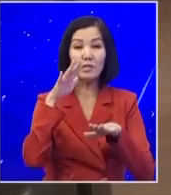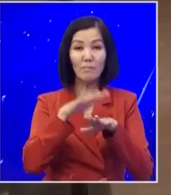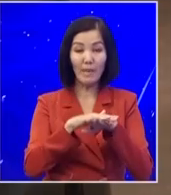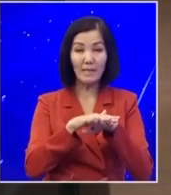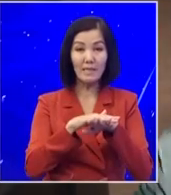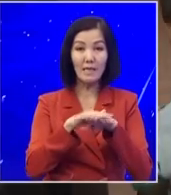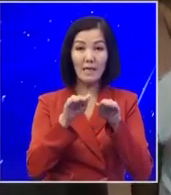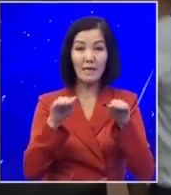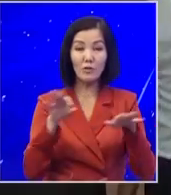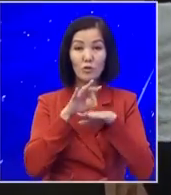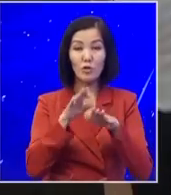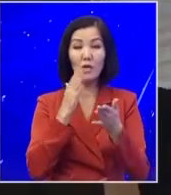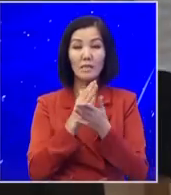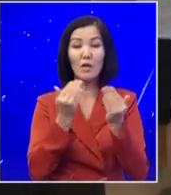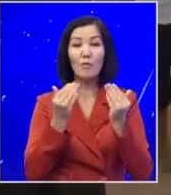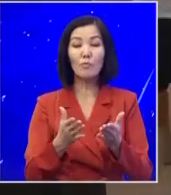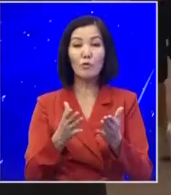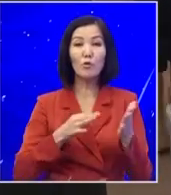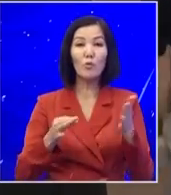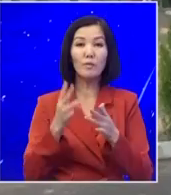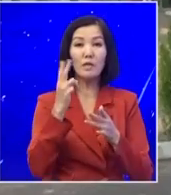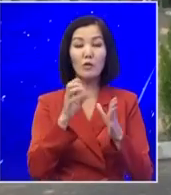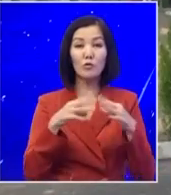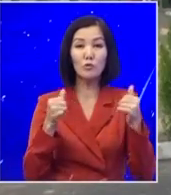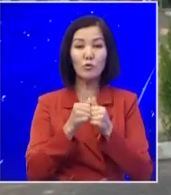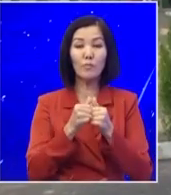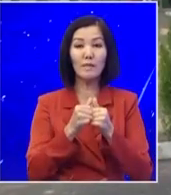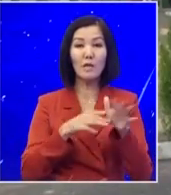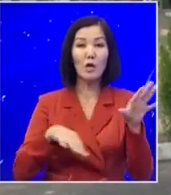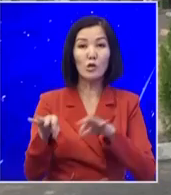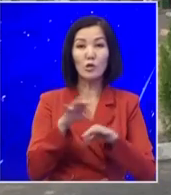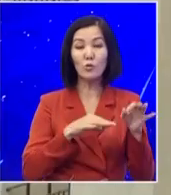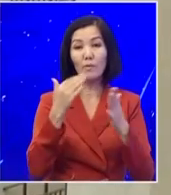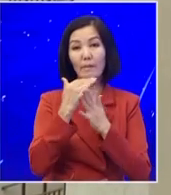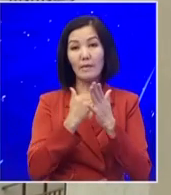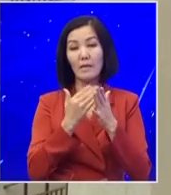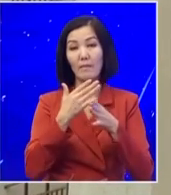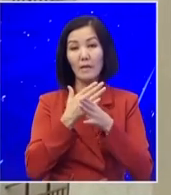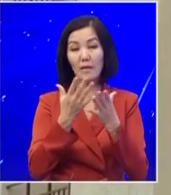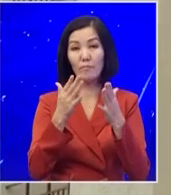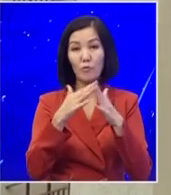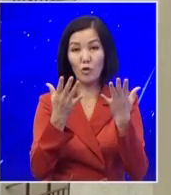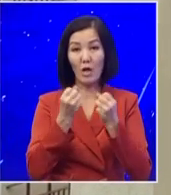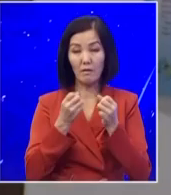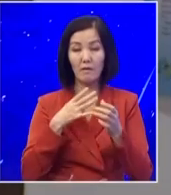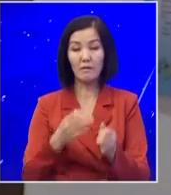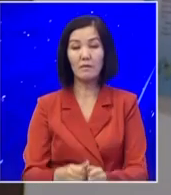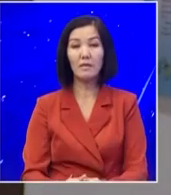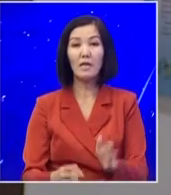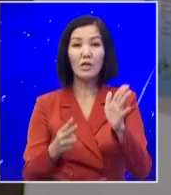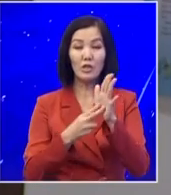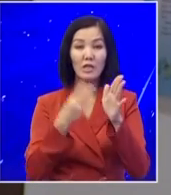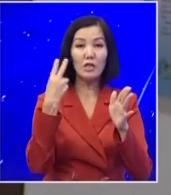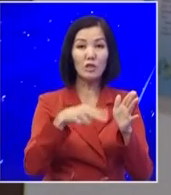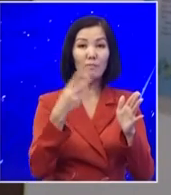арқылы жүзеге асады. Бүгінде облыста 200-ден аса отбасы аталған жобамен үйлі болды. 7-20-25